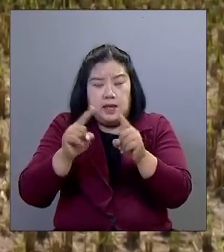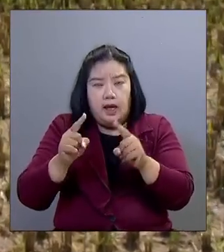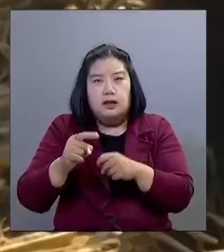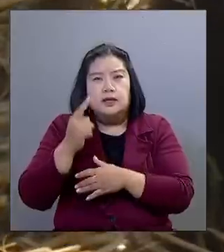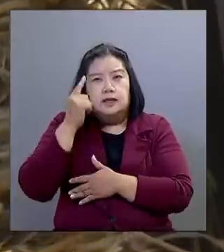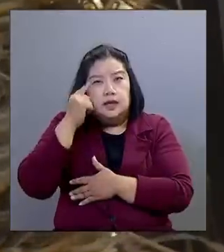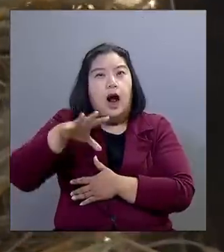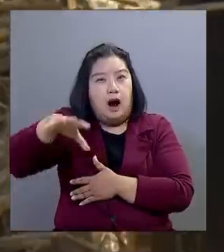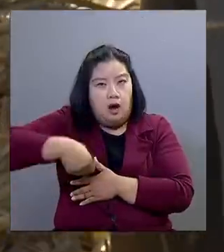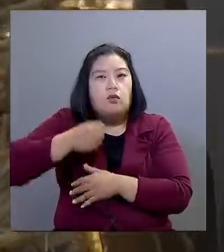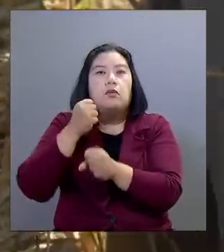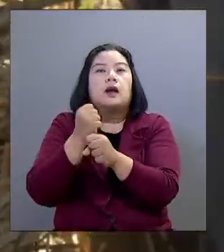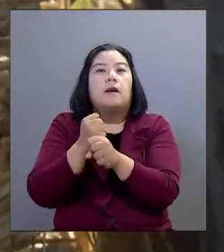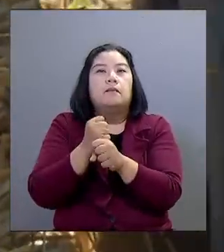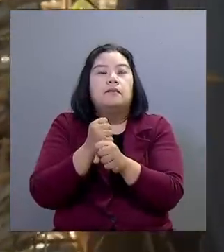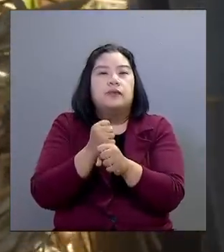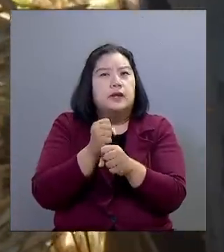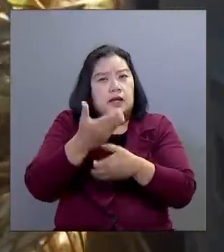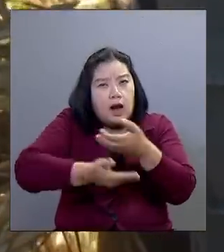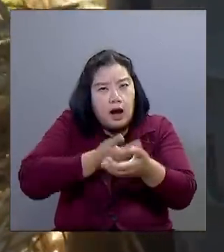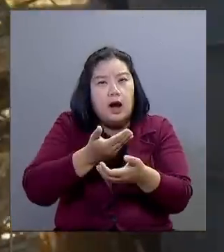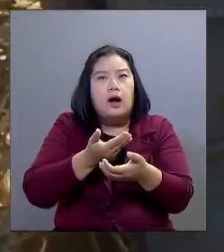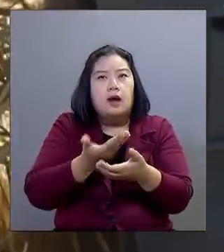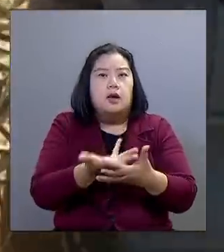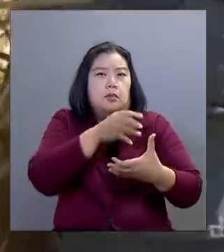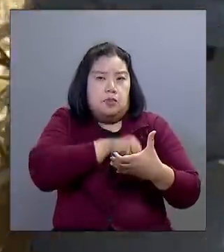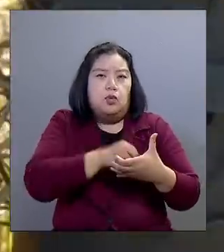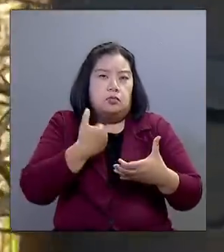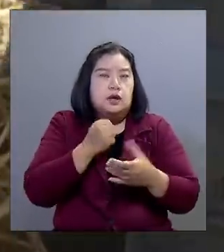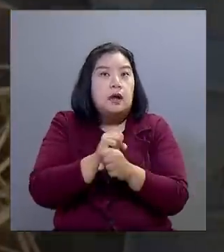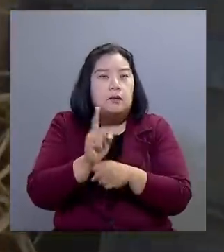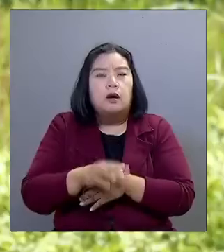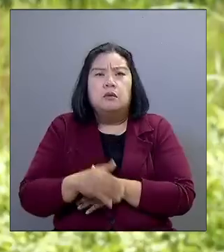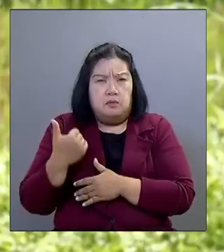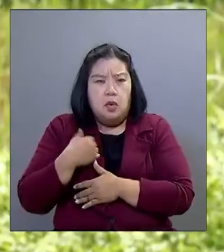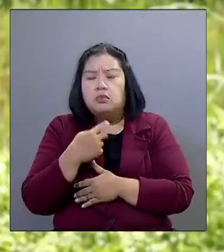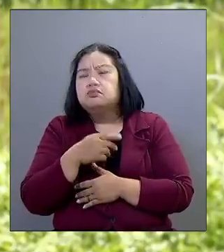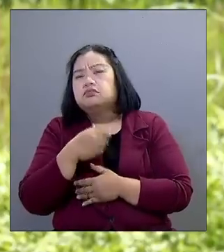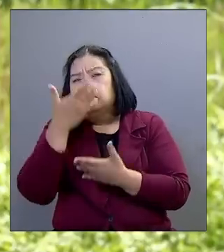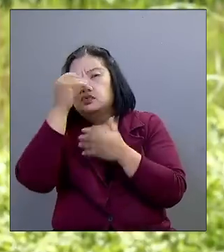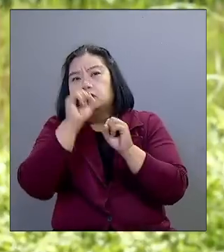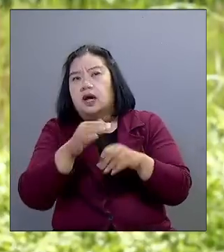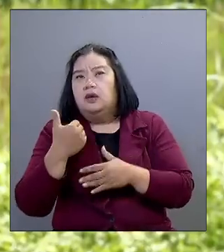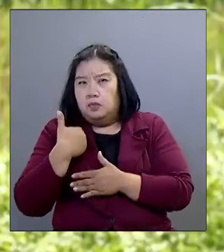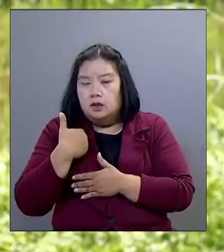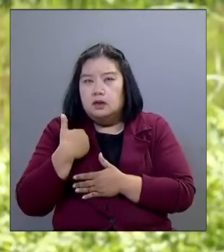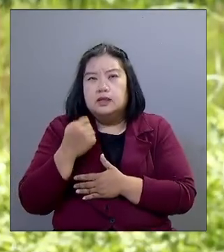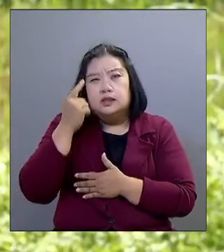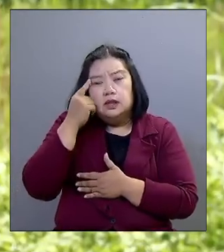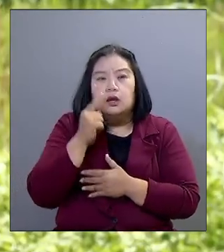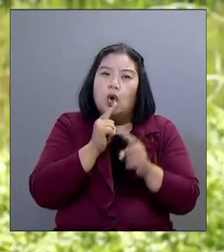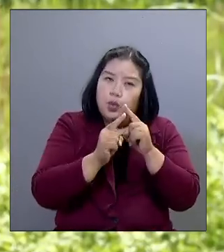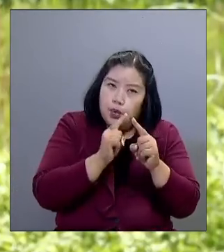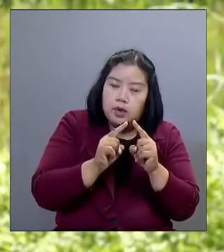ะเอามาเป็นมูลค่าเพิ่มได้ยังไงเพราะสิ่งเหล่านี้บางทีมันมองข้ามไปก็เลยมานั่งคุยแล้วก็บางส่ว